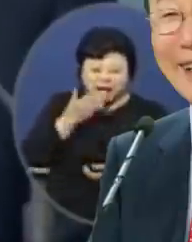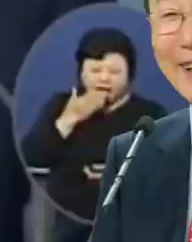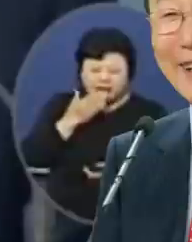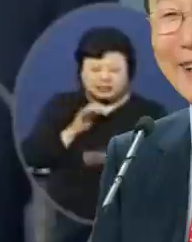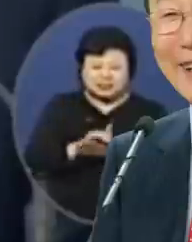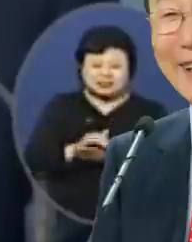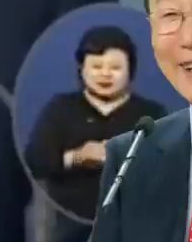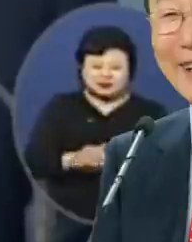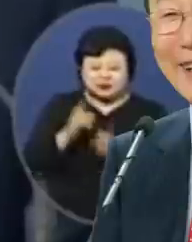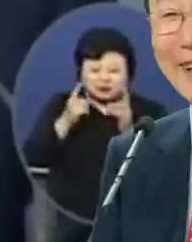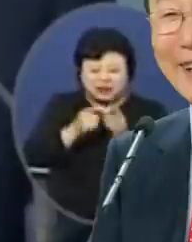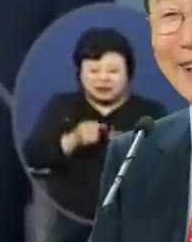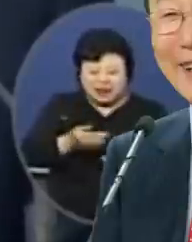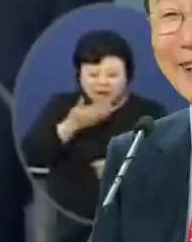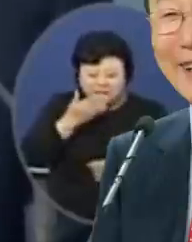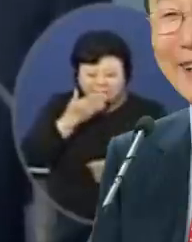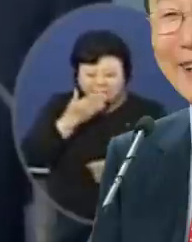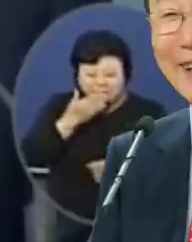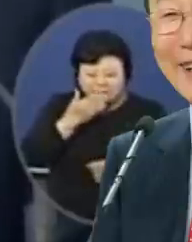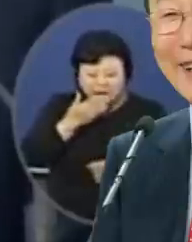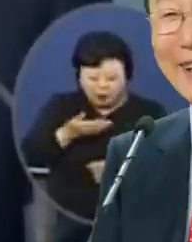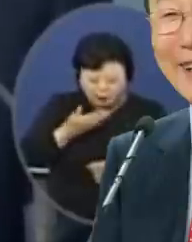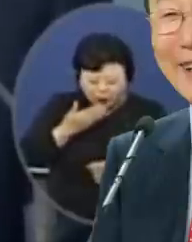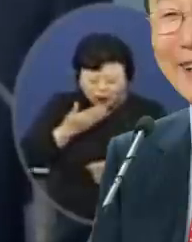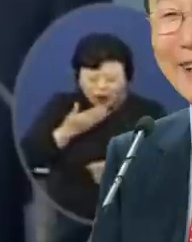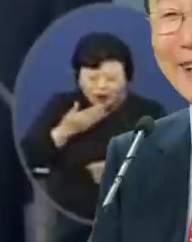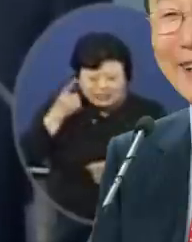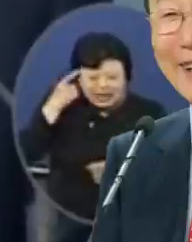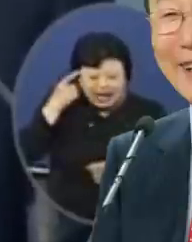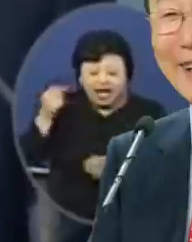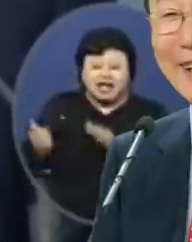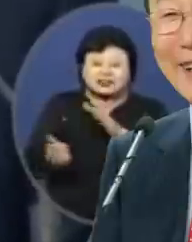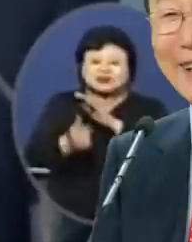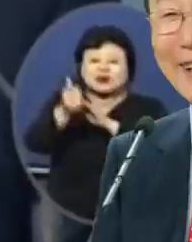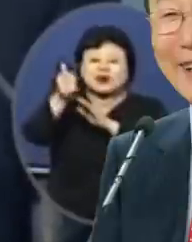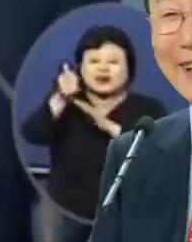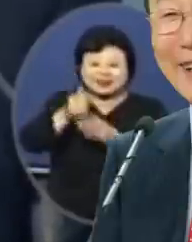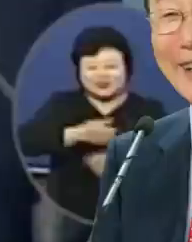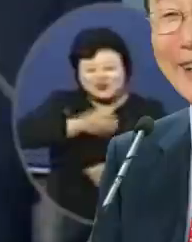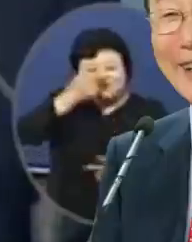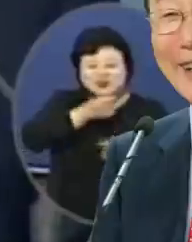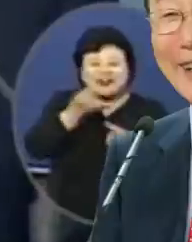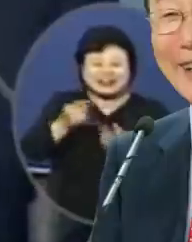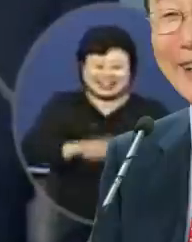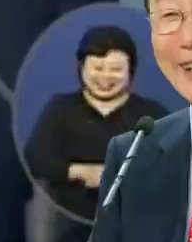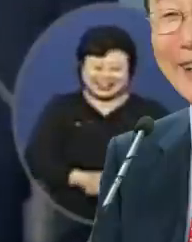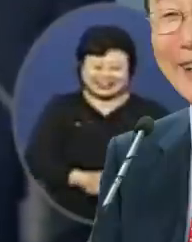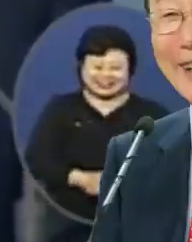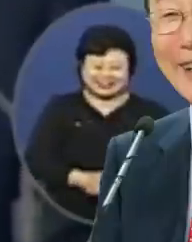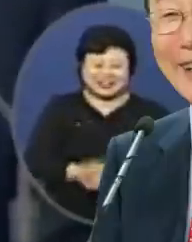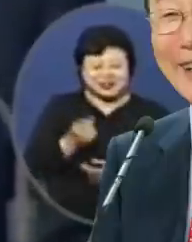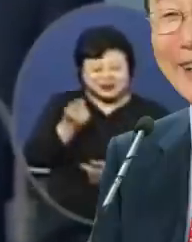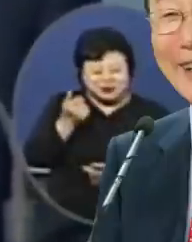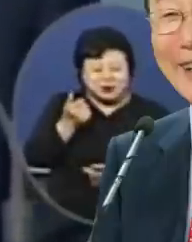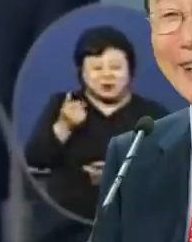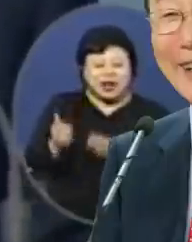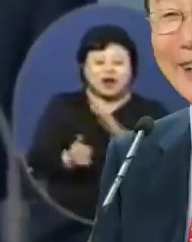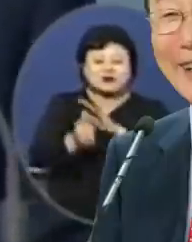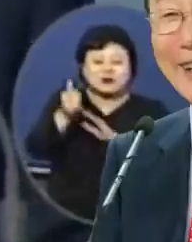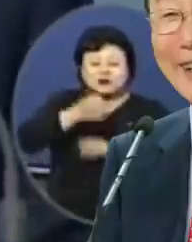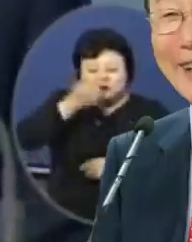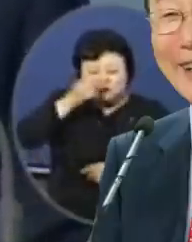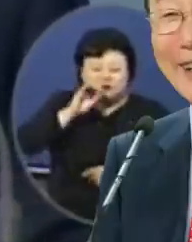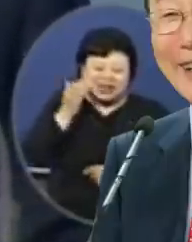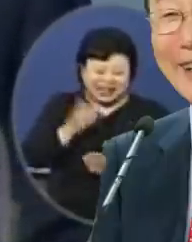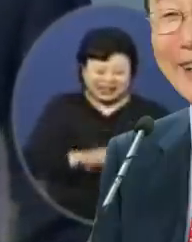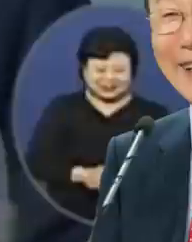친구 만나서 밥 한 숟갈 잘 얻어먹을 생각을 하면 그것도 소원도 꿈입니다. 적은 것도 소원이면 꿈이